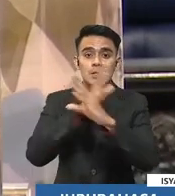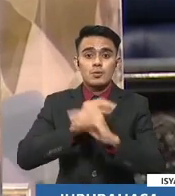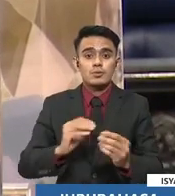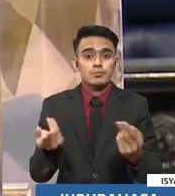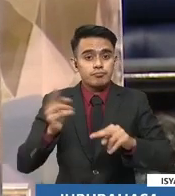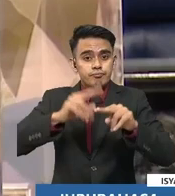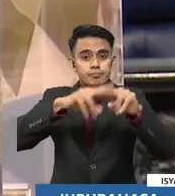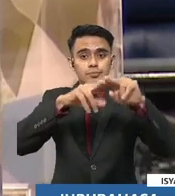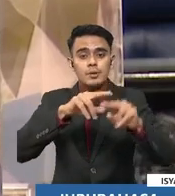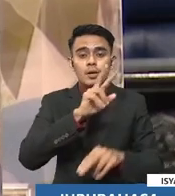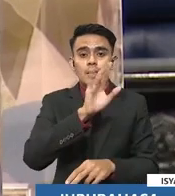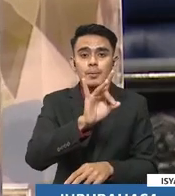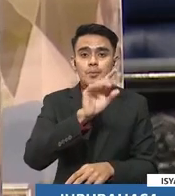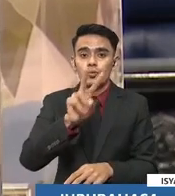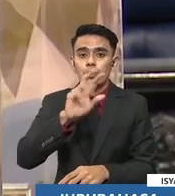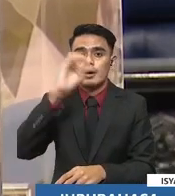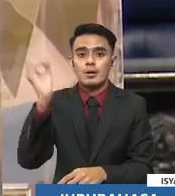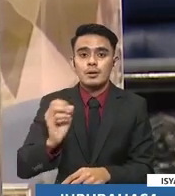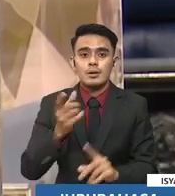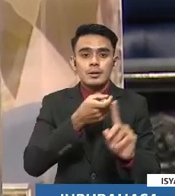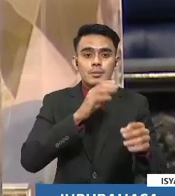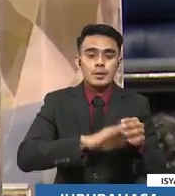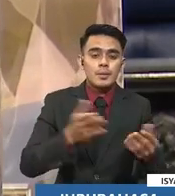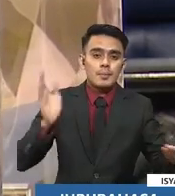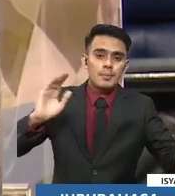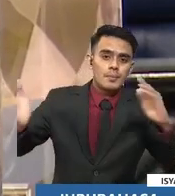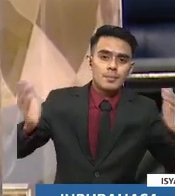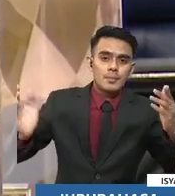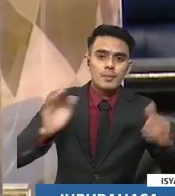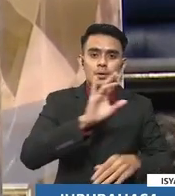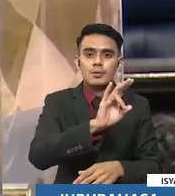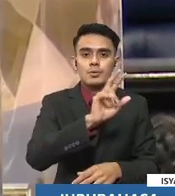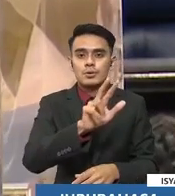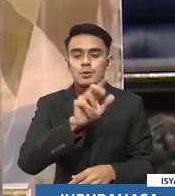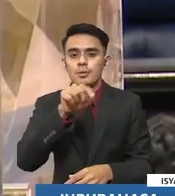meningkat kepada 82% daripada berbanding